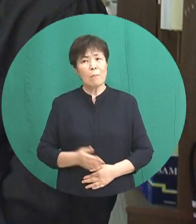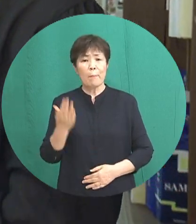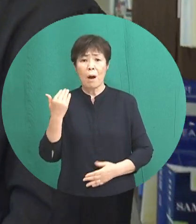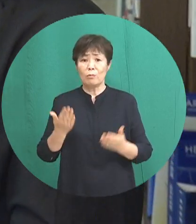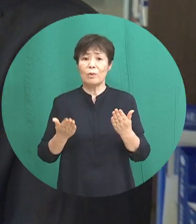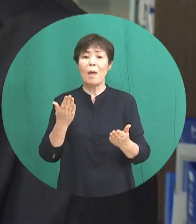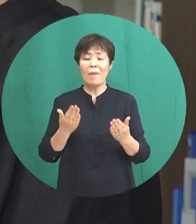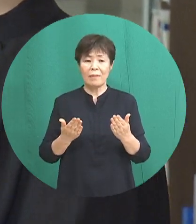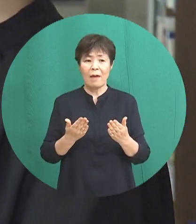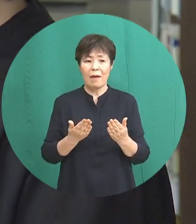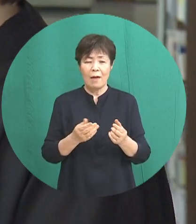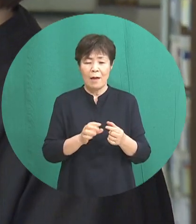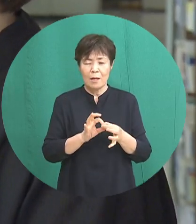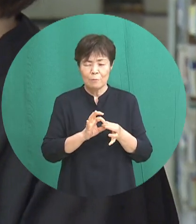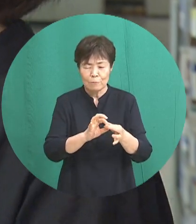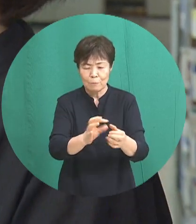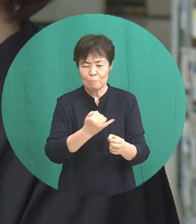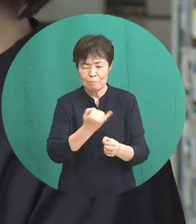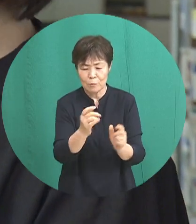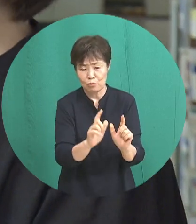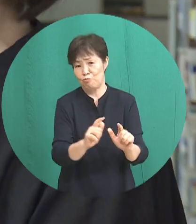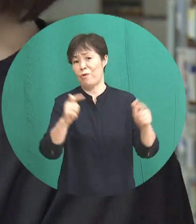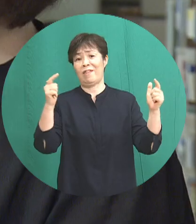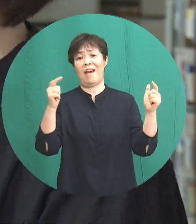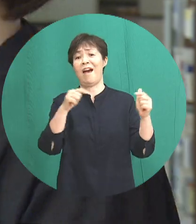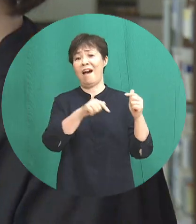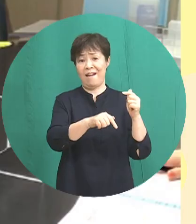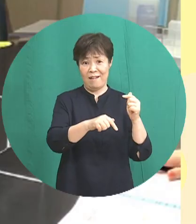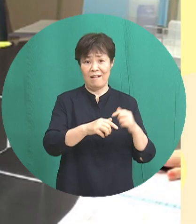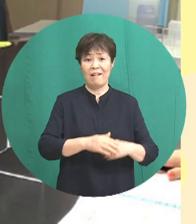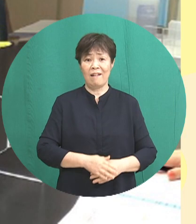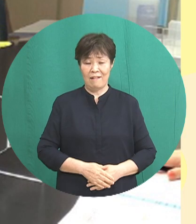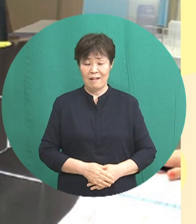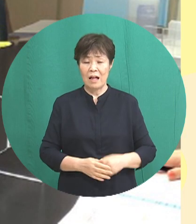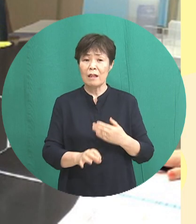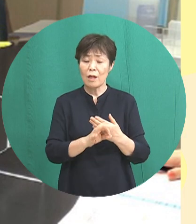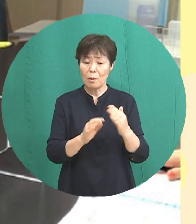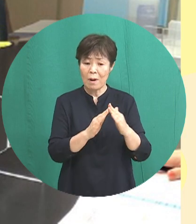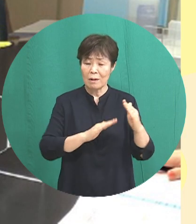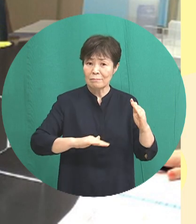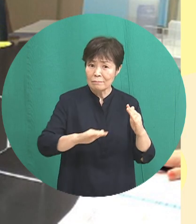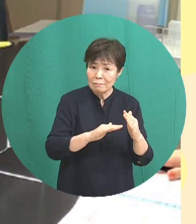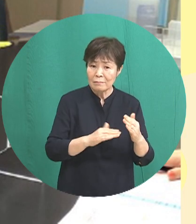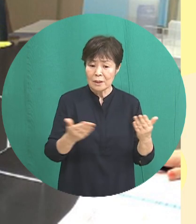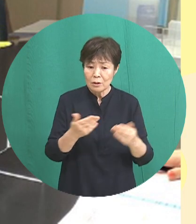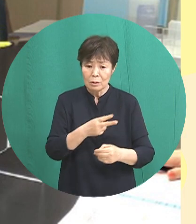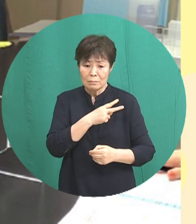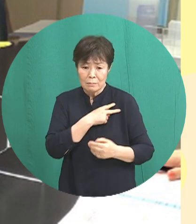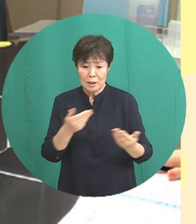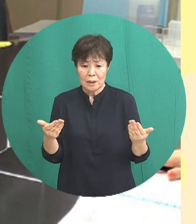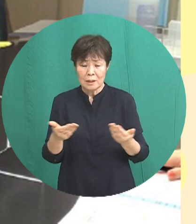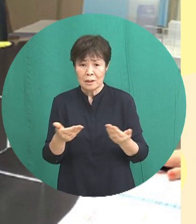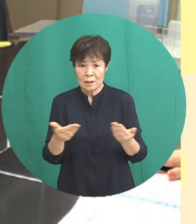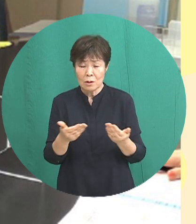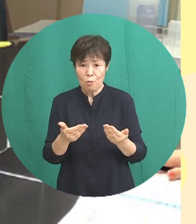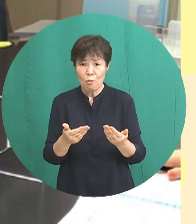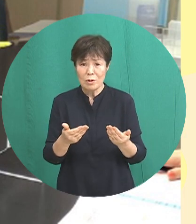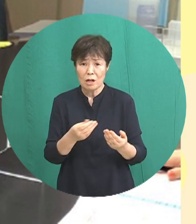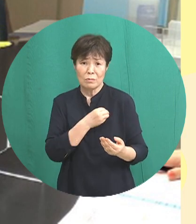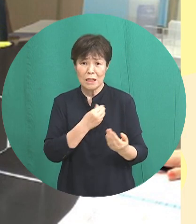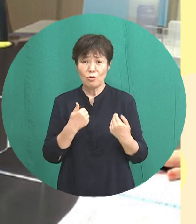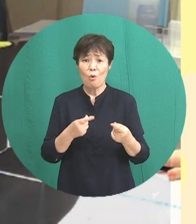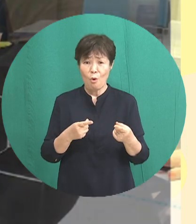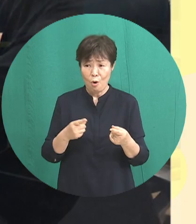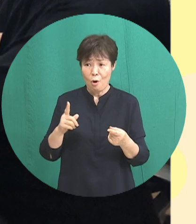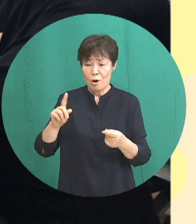比べて長く働く女性が増えました。例えば両立支援を必要とする社員と、あと